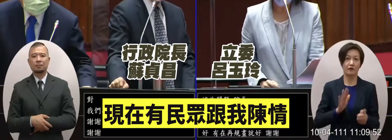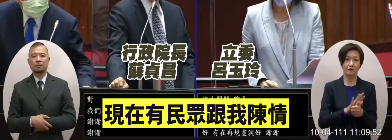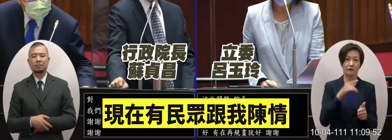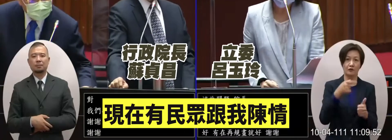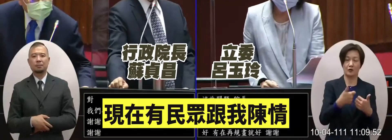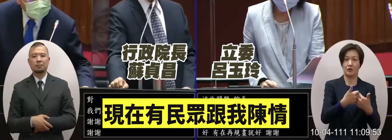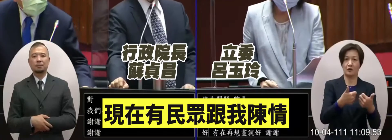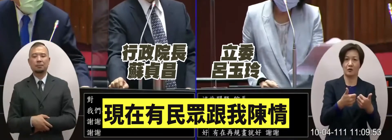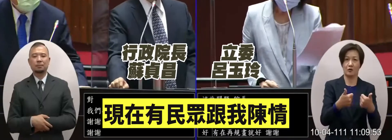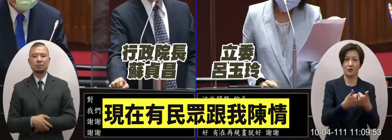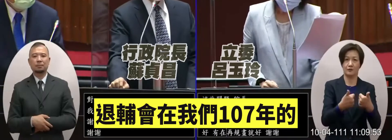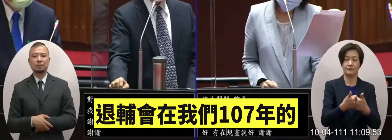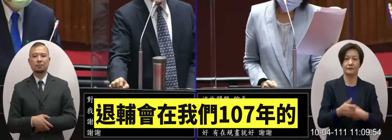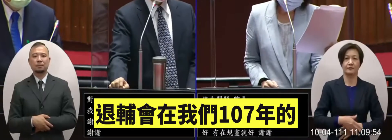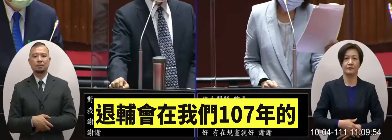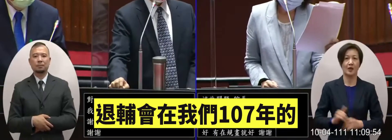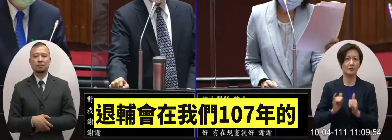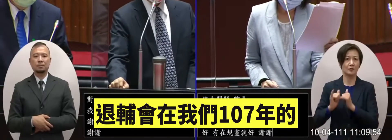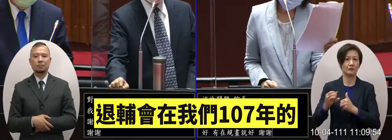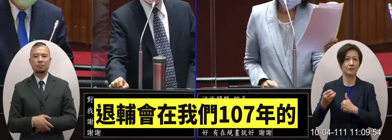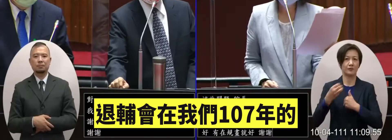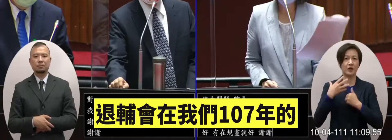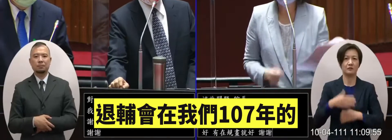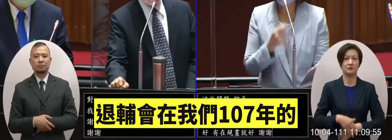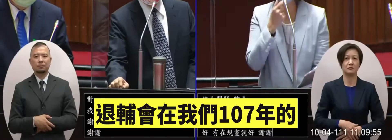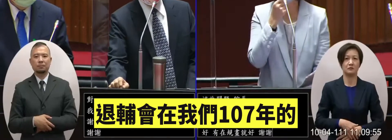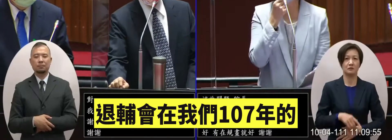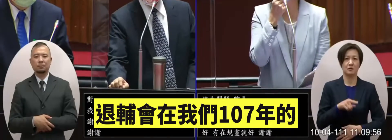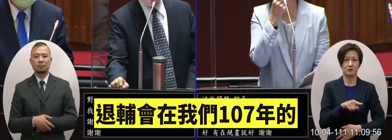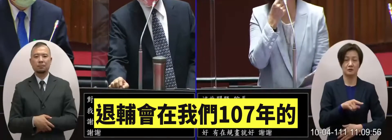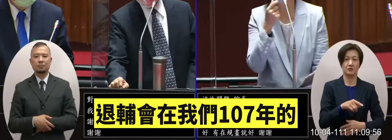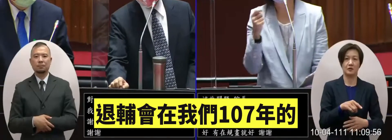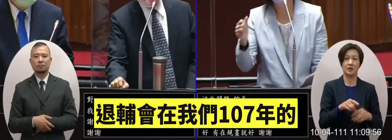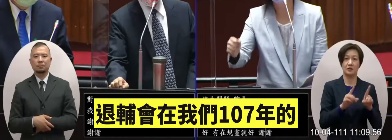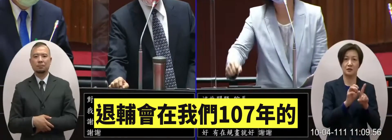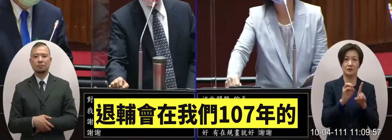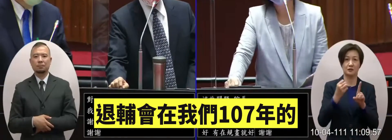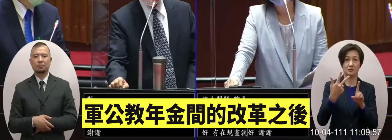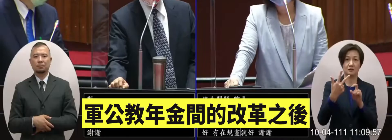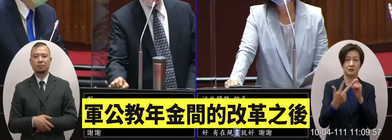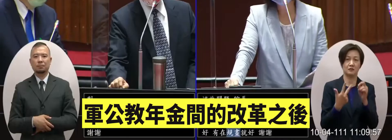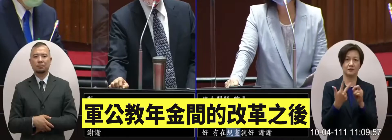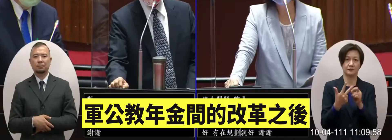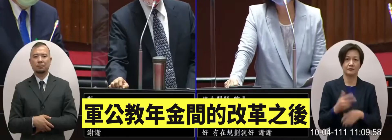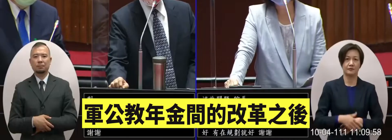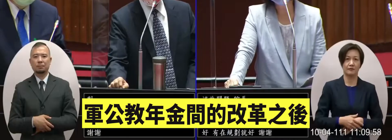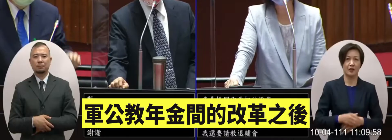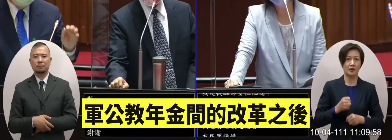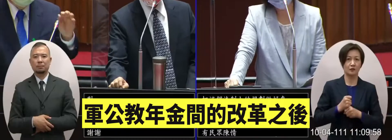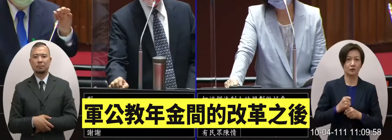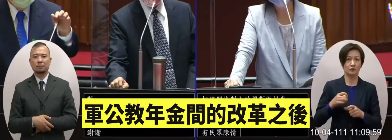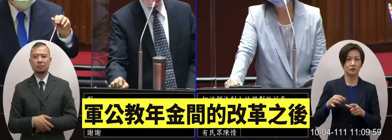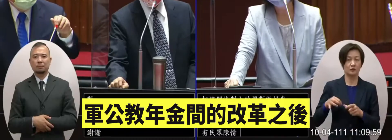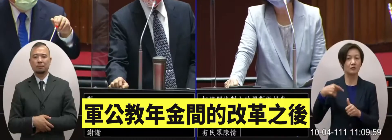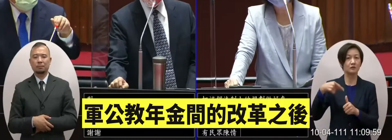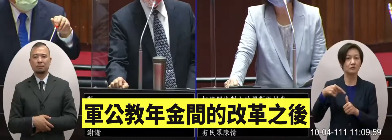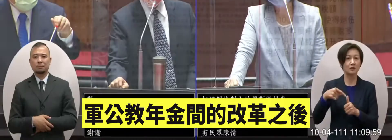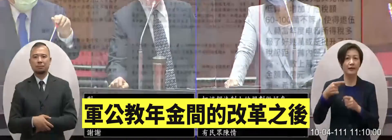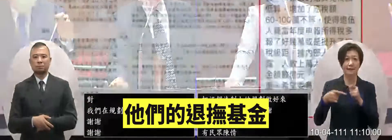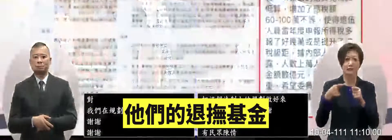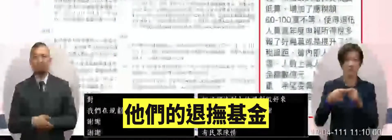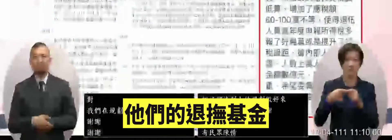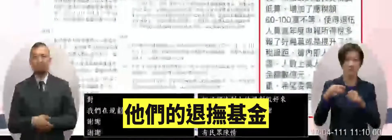民众跟我澄清啊，退伍会在我们107年的军工教年金的改革之